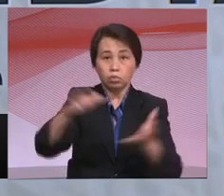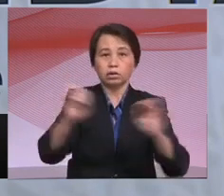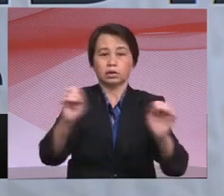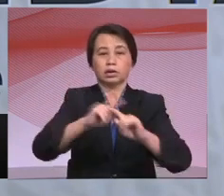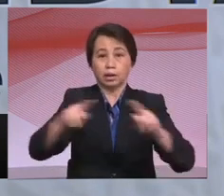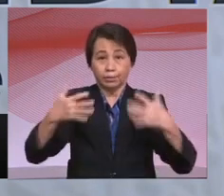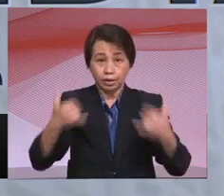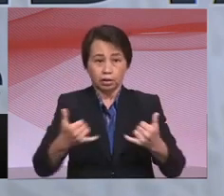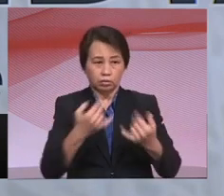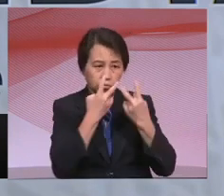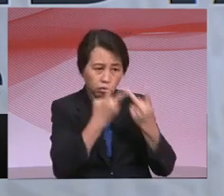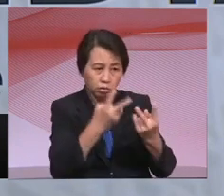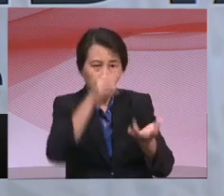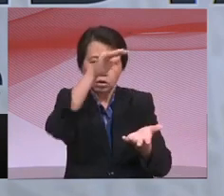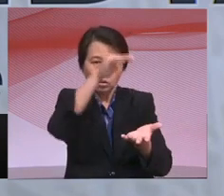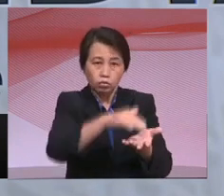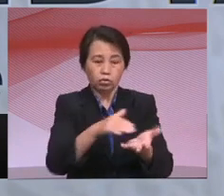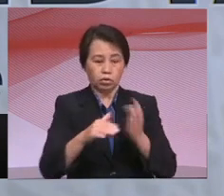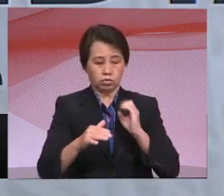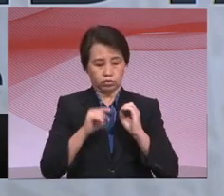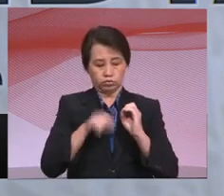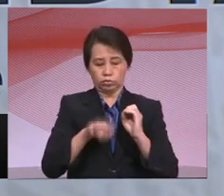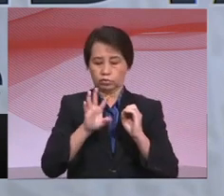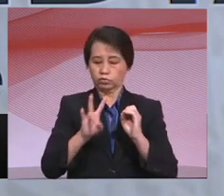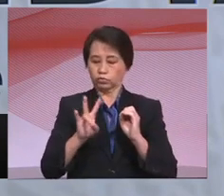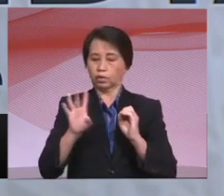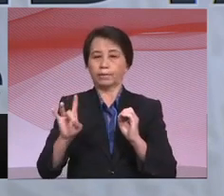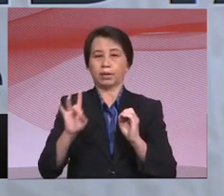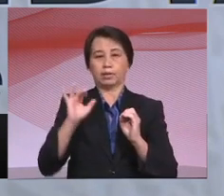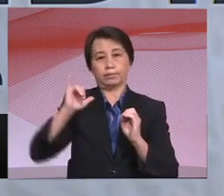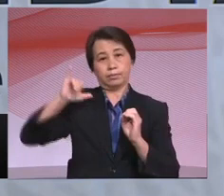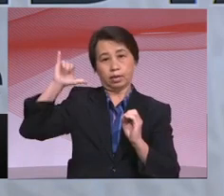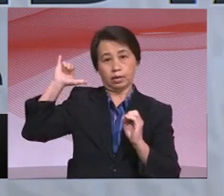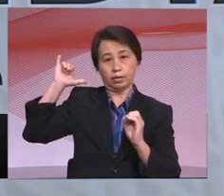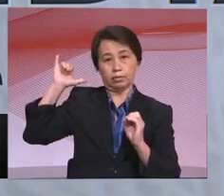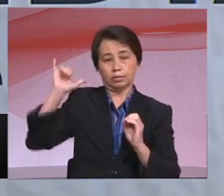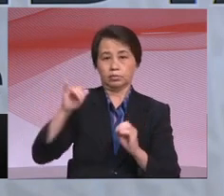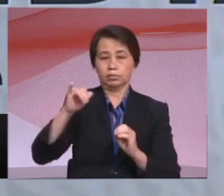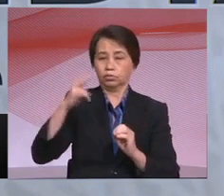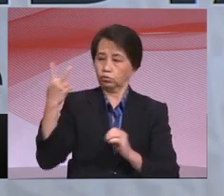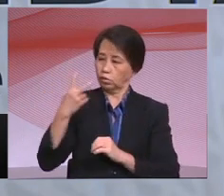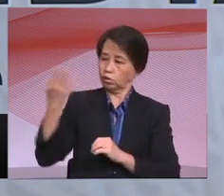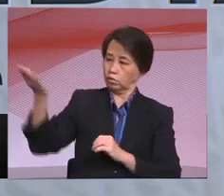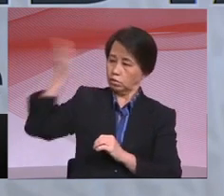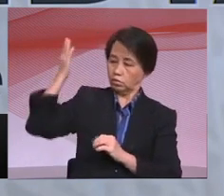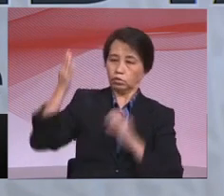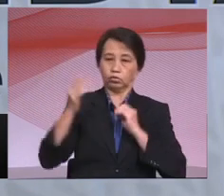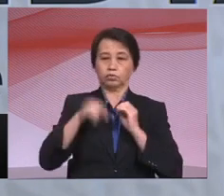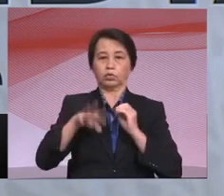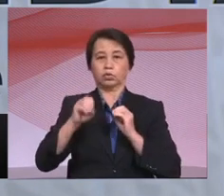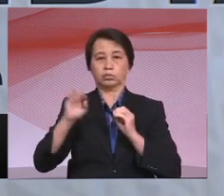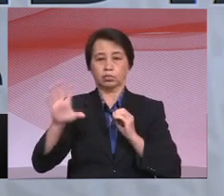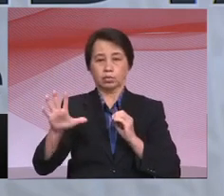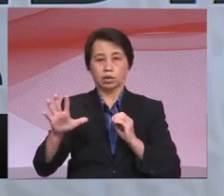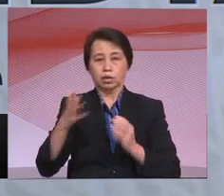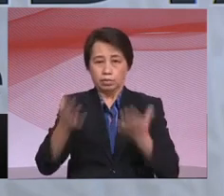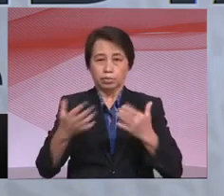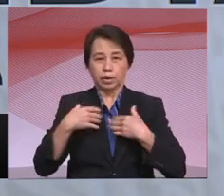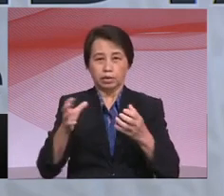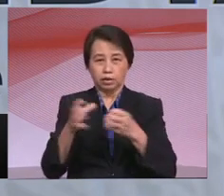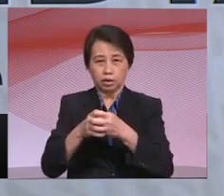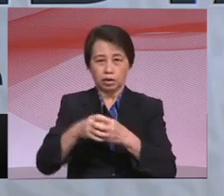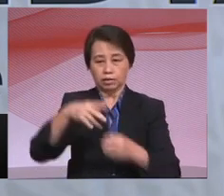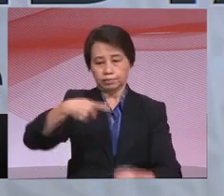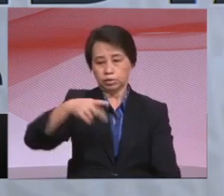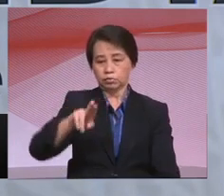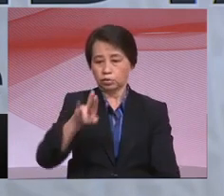Tetapi sekarang ni dah kurang pada 0.78 semalam. Jadi kemarin ialah 0.5. Mungkin sebab ada kluster